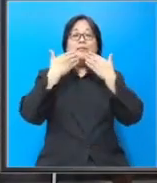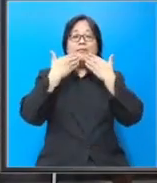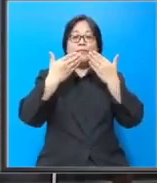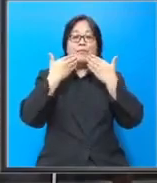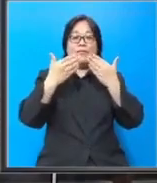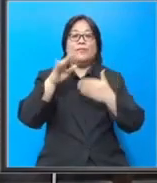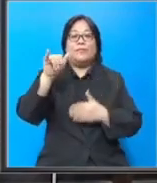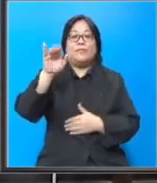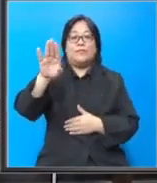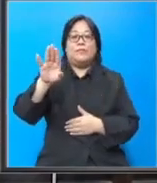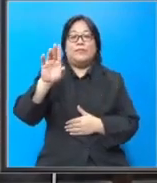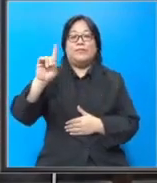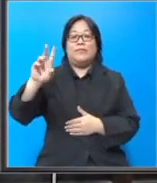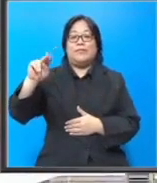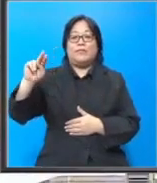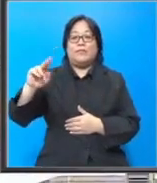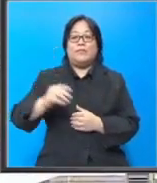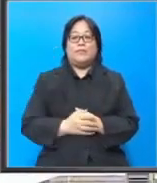dukun